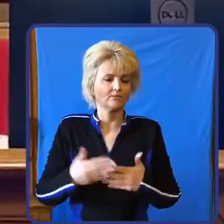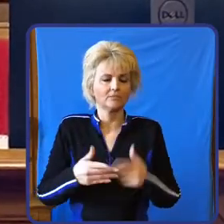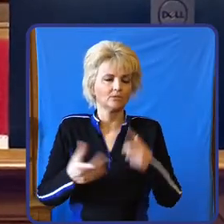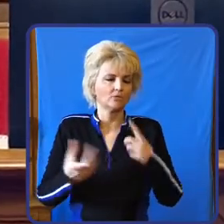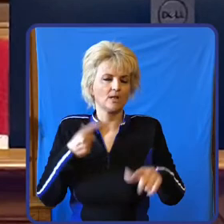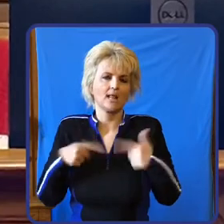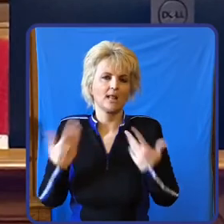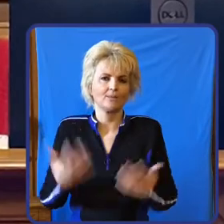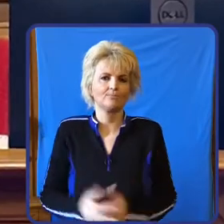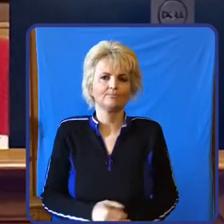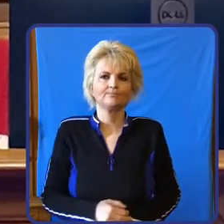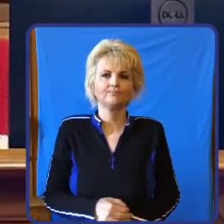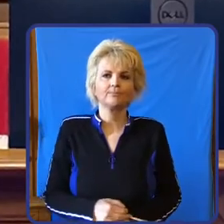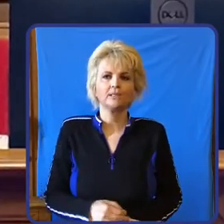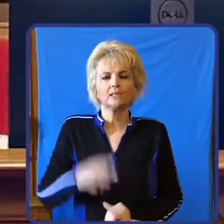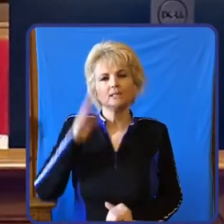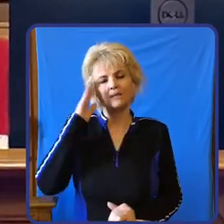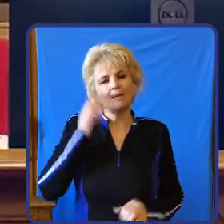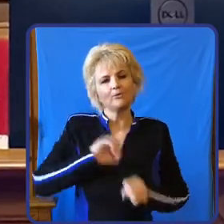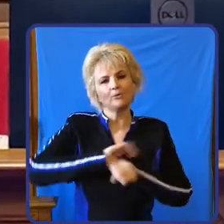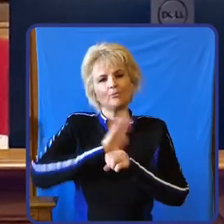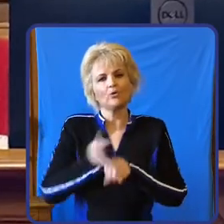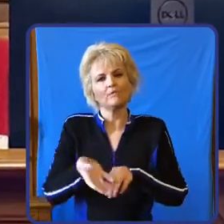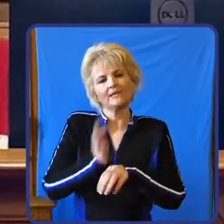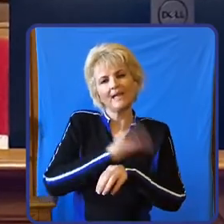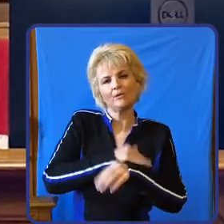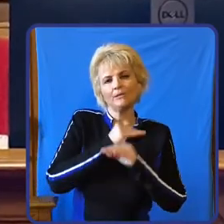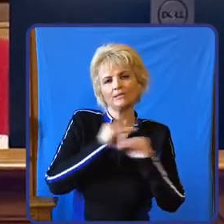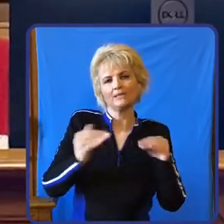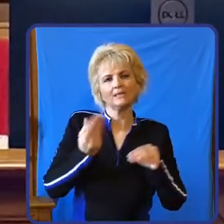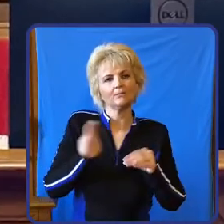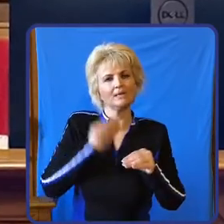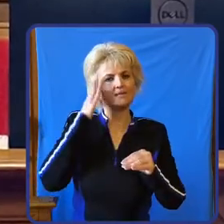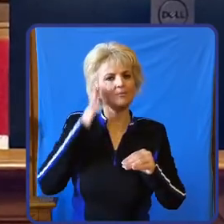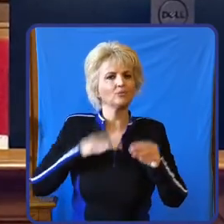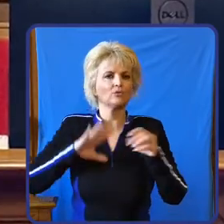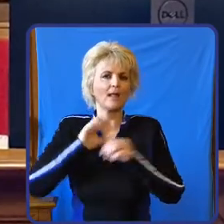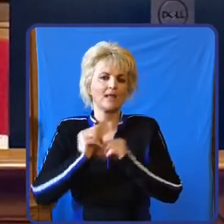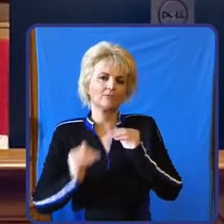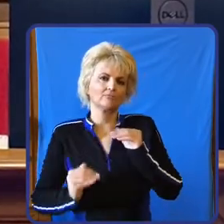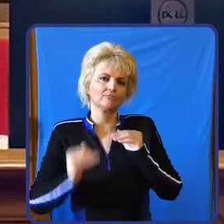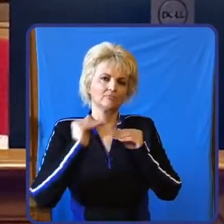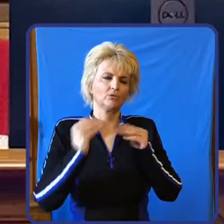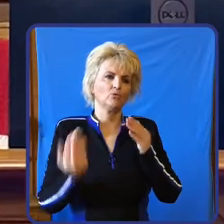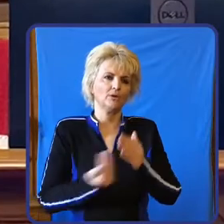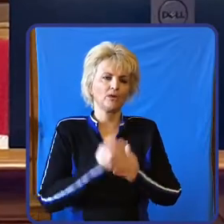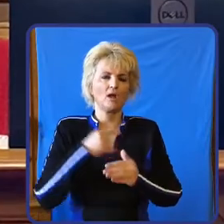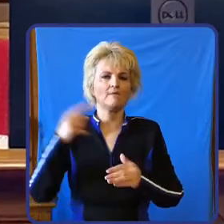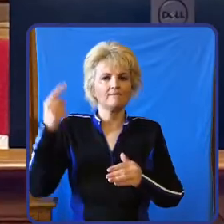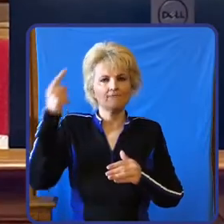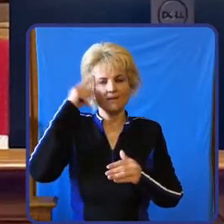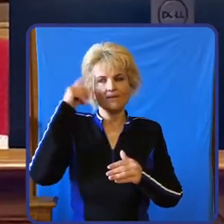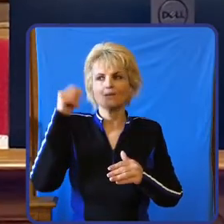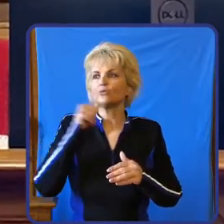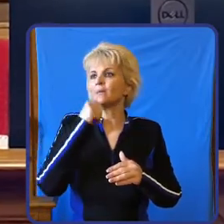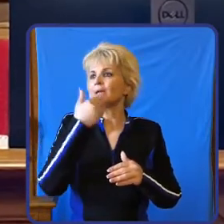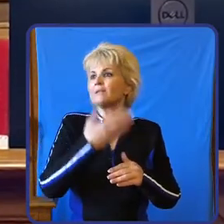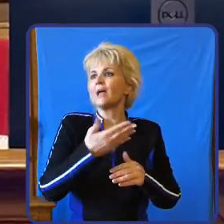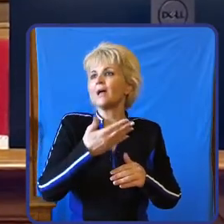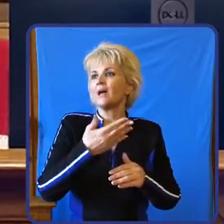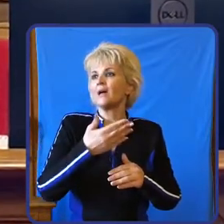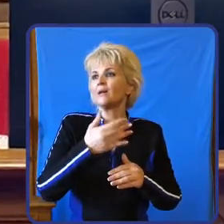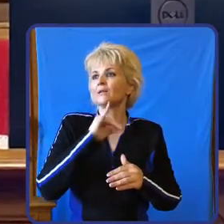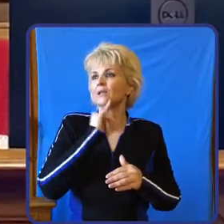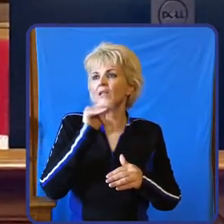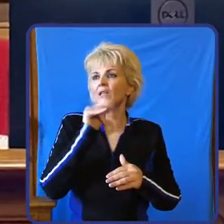nem tudom, hogy a Covid előtti szintet miért nem tudjuk elérni esetleg. Köszönöm szépen. Fejes Péter képviselő úr javasol, de akkor ő ugye éppen nincs a